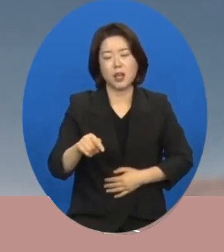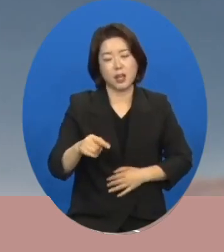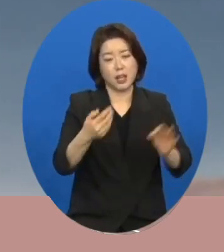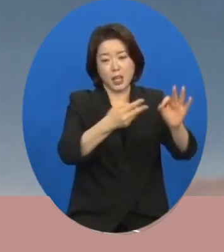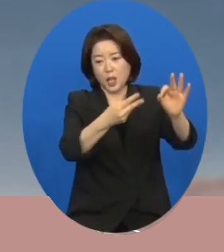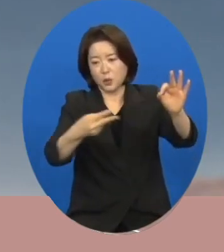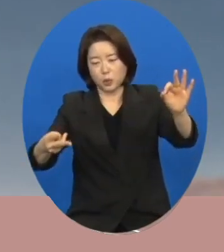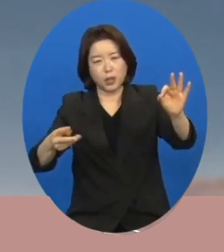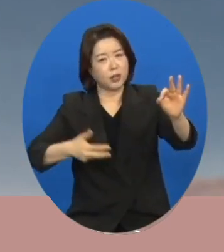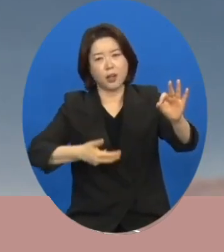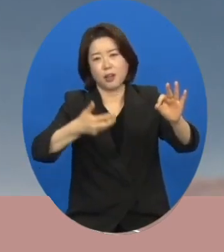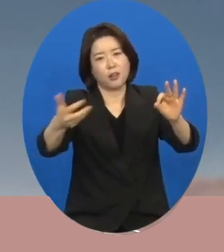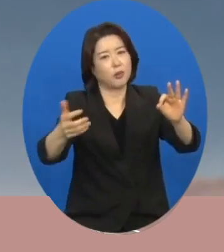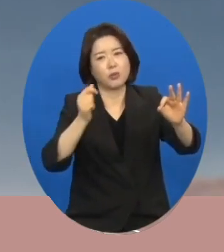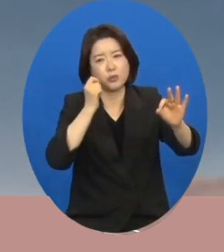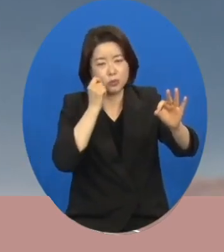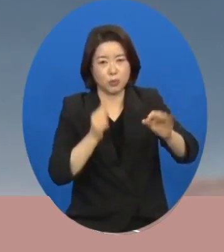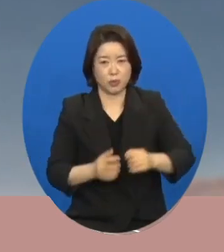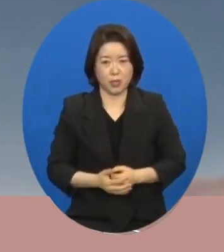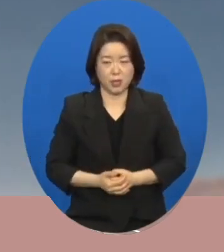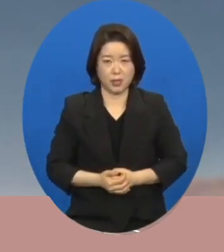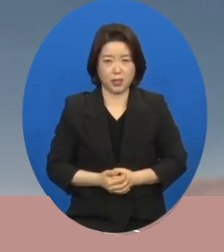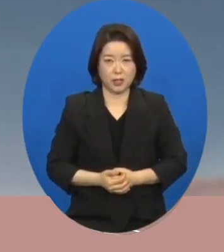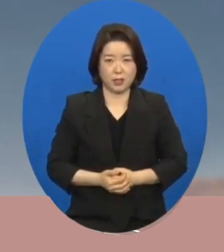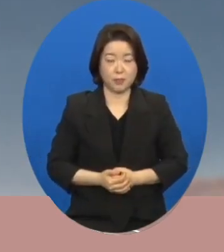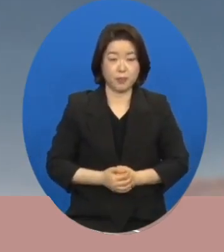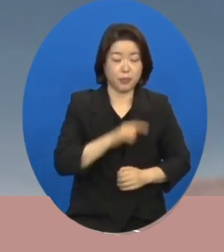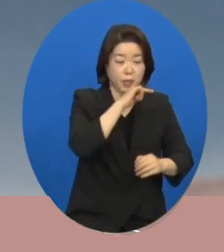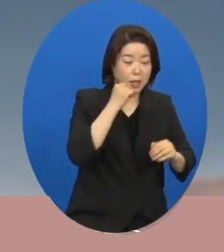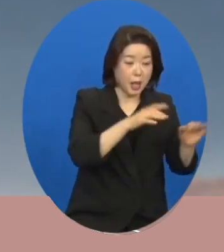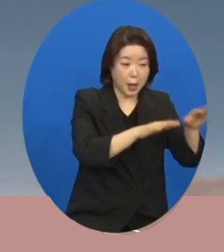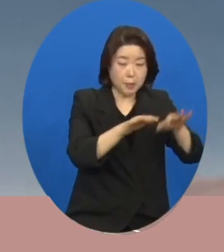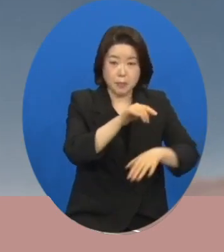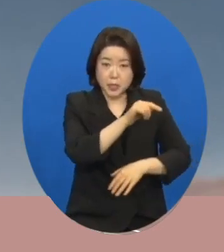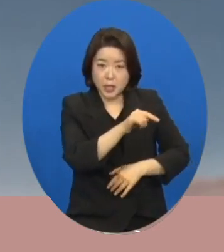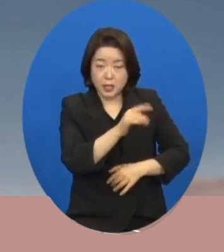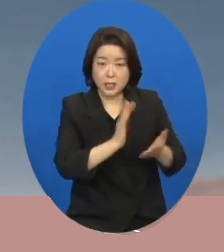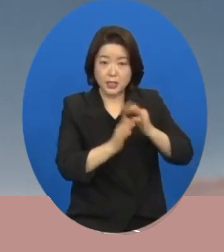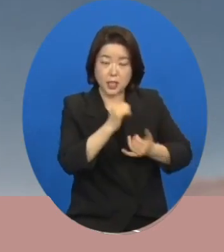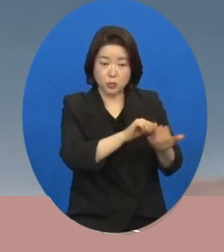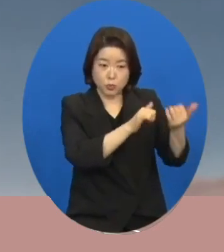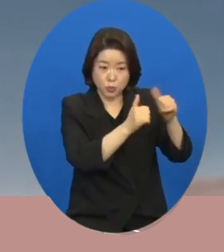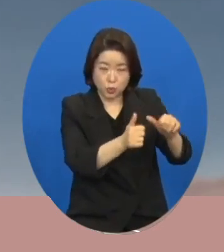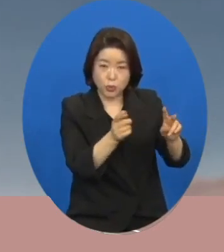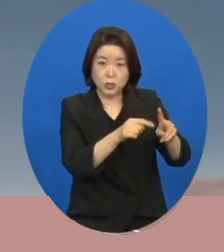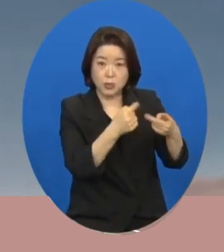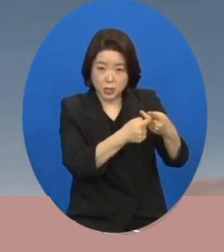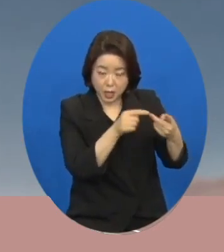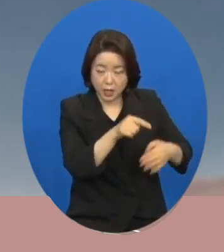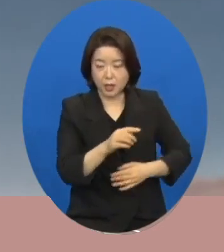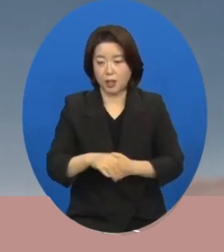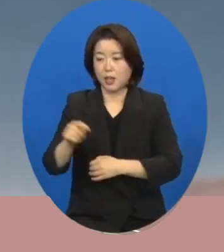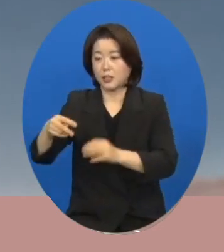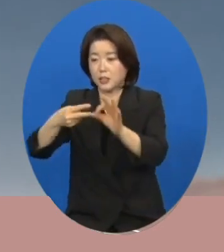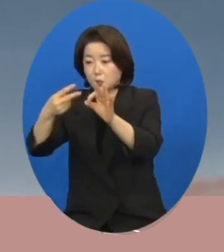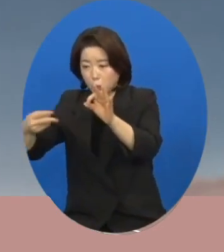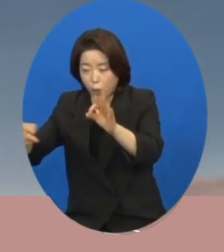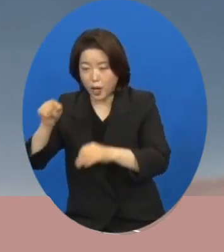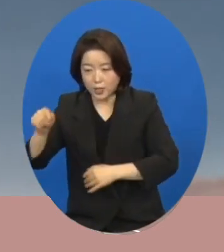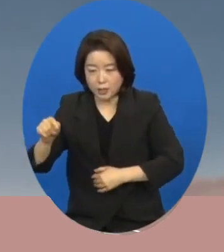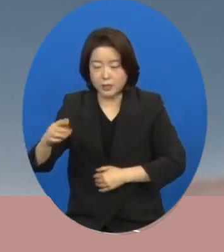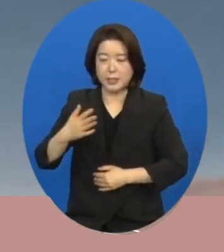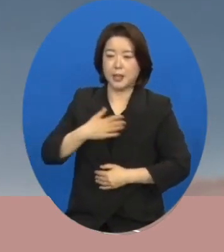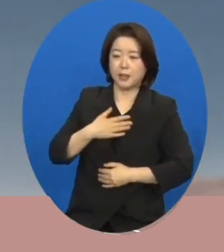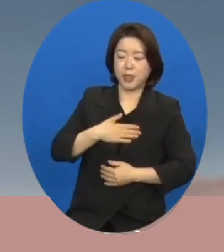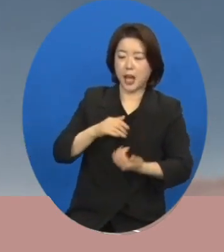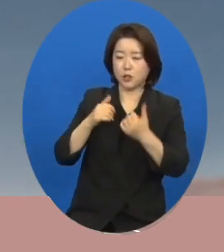뭐라고요 예수님의 죽으심을 의미한다면 요단강을 건너라면 자아의 죽음이 분명해야 됩니다